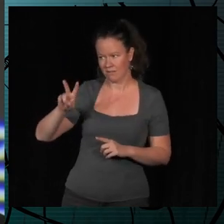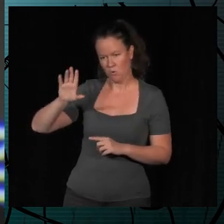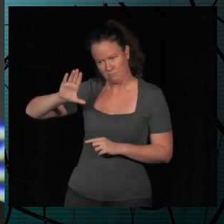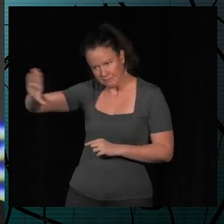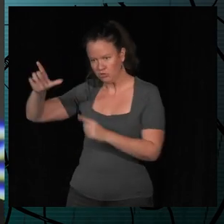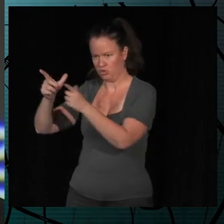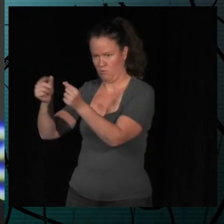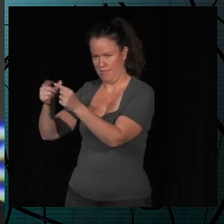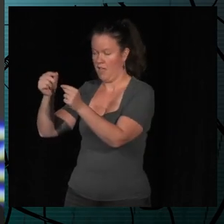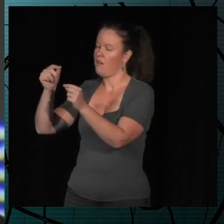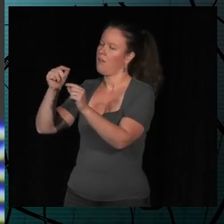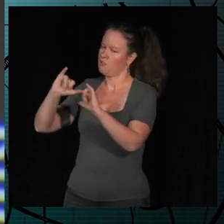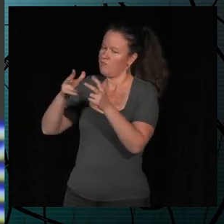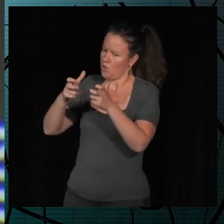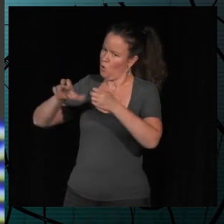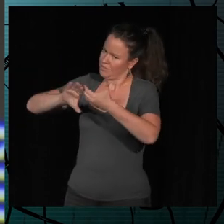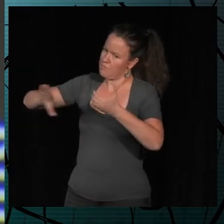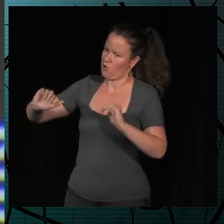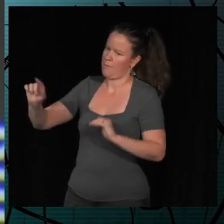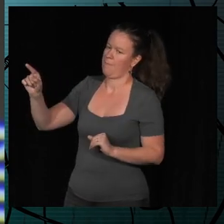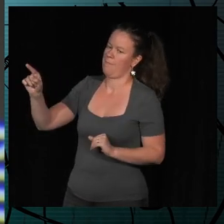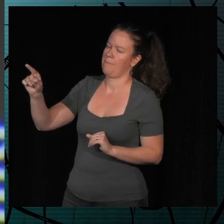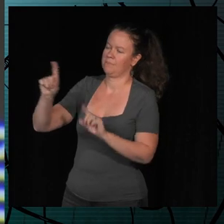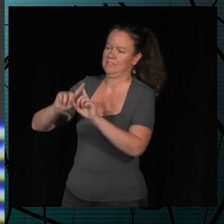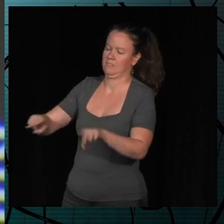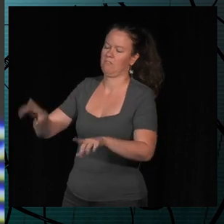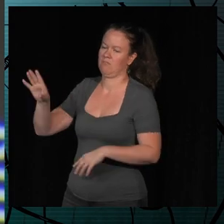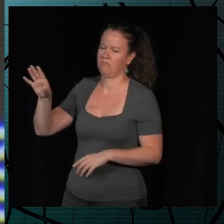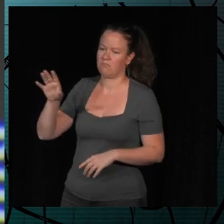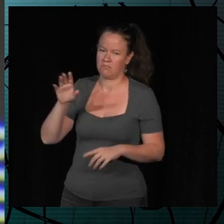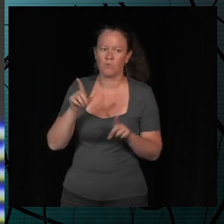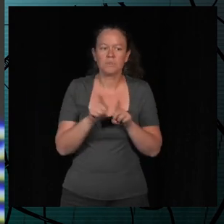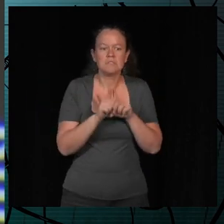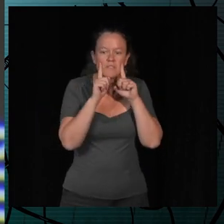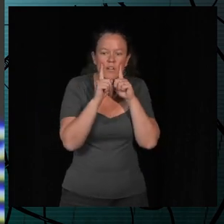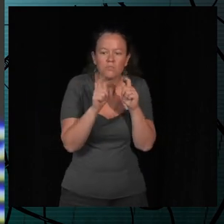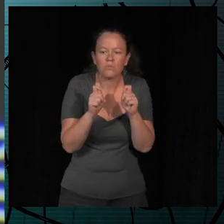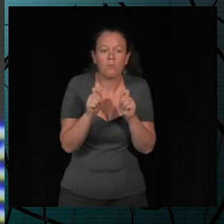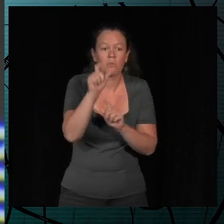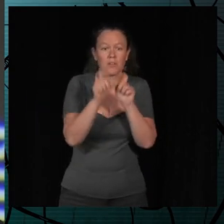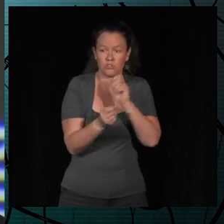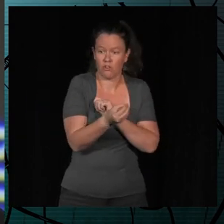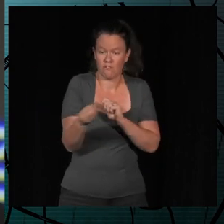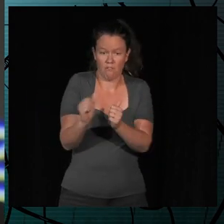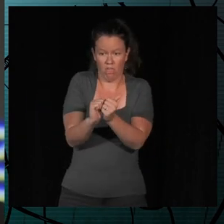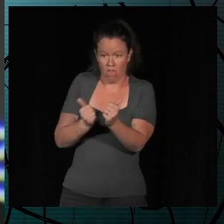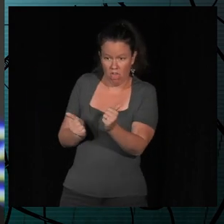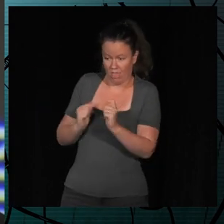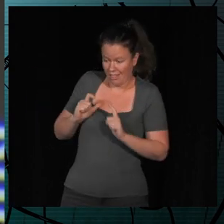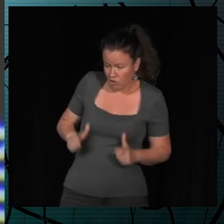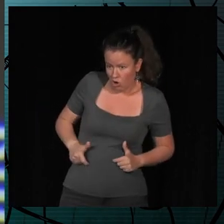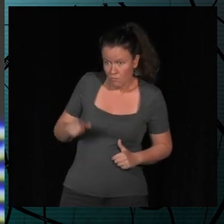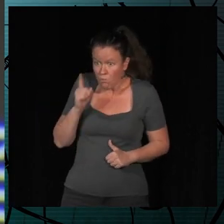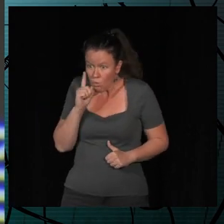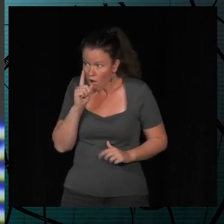voir et ce sera aussi très problématique que on stigmatise les enfants qui ratent l'école ou qui ne vont plus à l'école qui se déscolarisent encore une fois souvent c'estes victimes